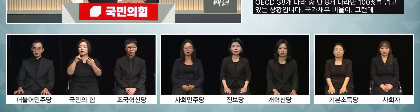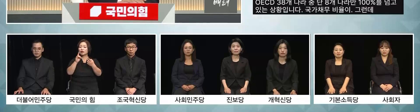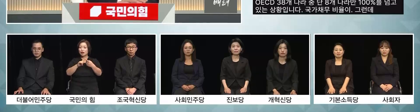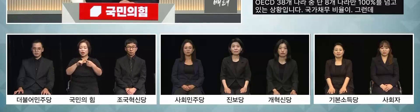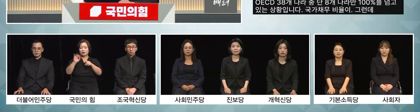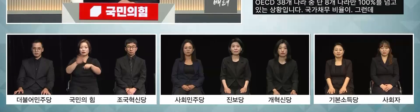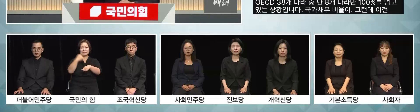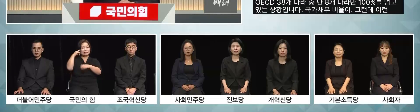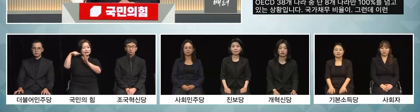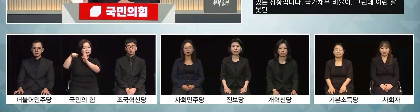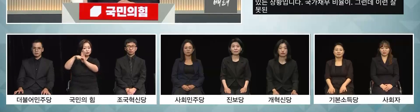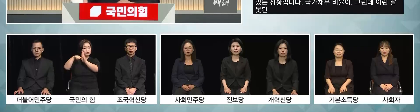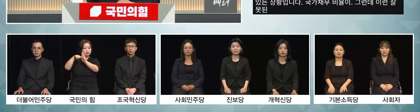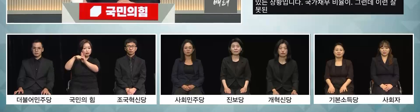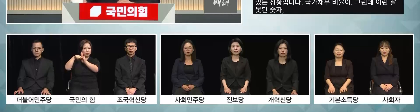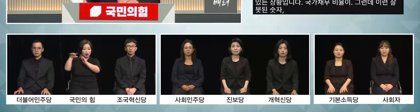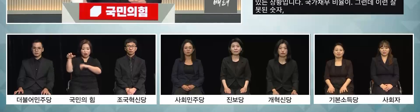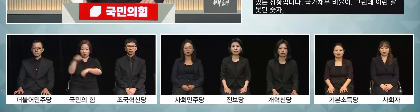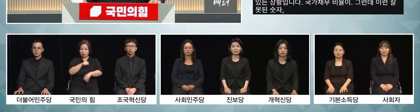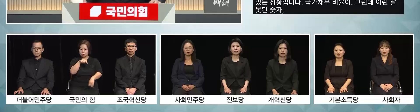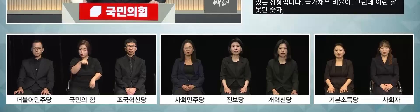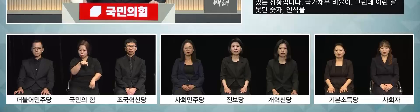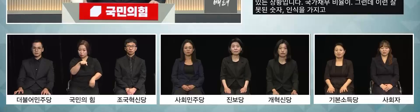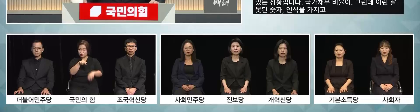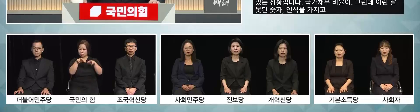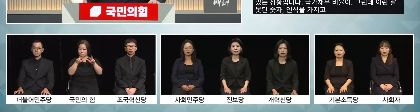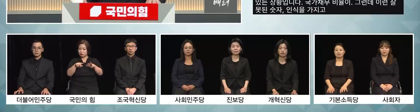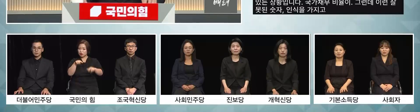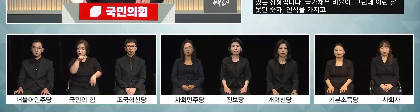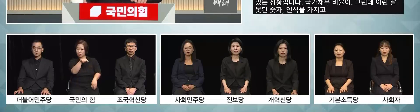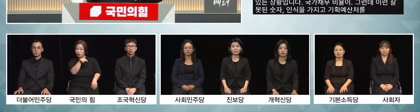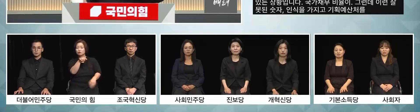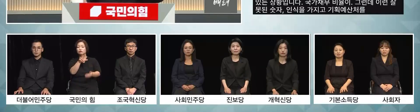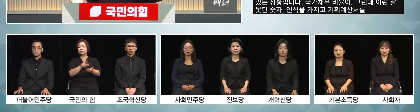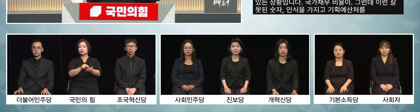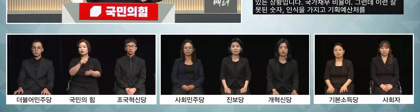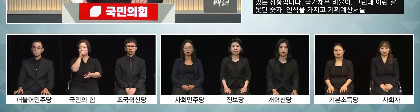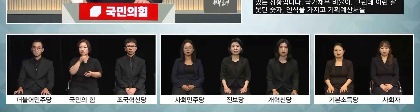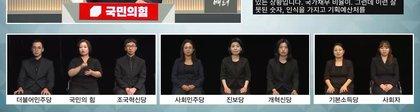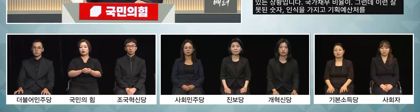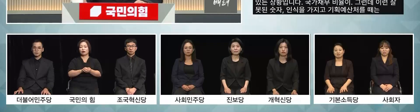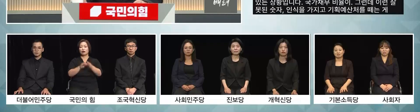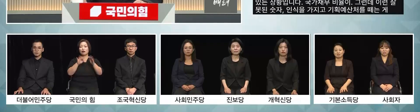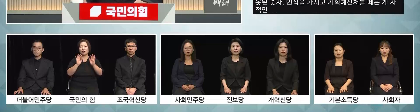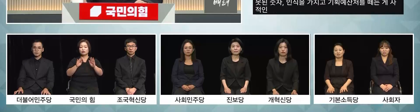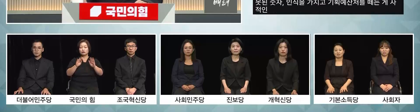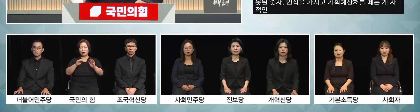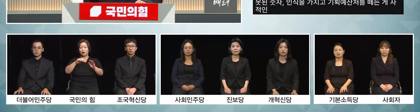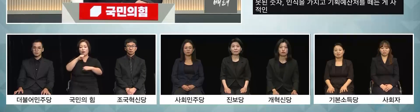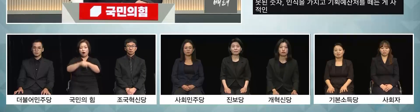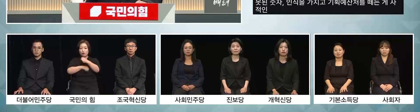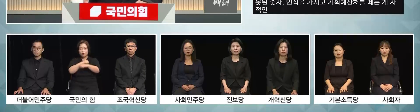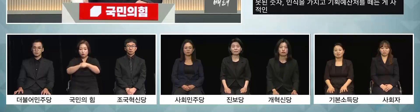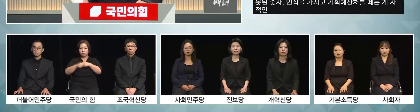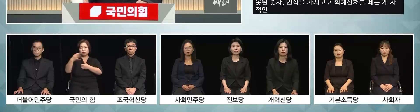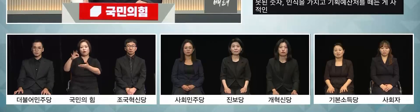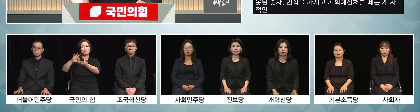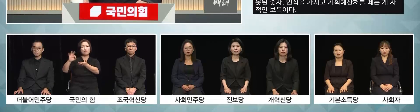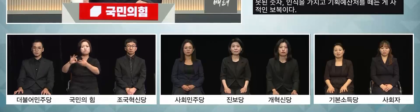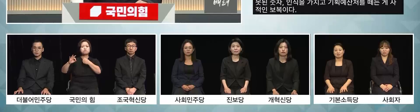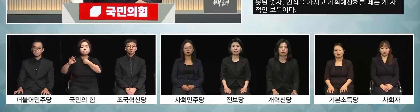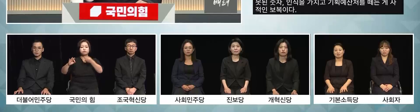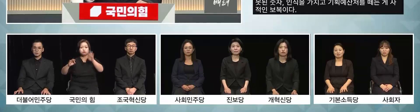가지고 기획예산처를 떼내는 것이 저는 사적인 보복이다. 즉 마음대로 돈을 쓰고 싶은데 기재부라고 하는 큰 조직이